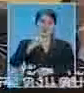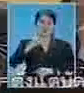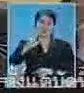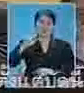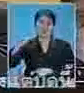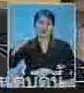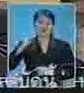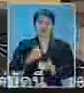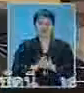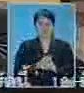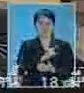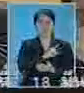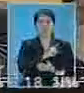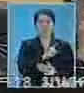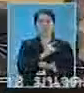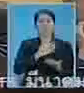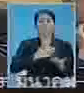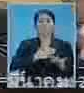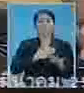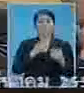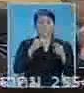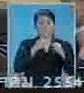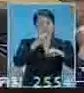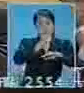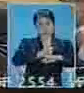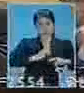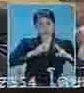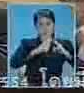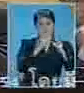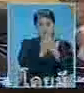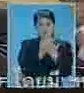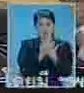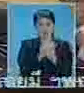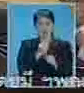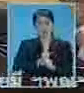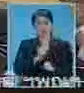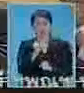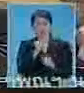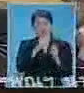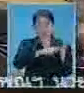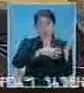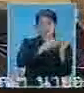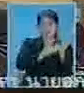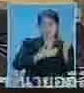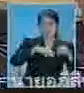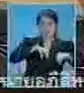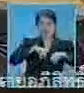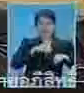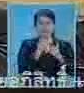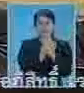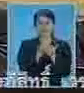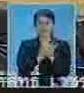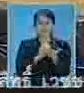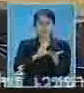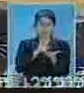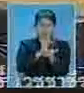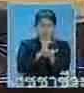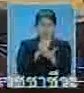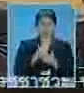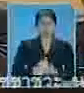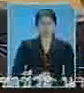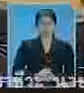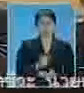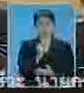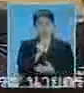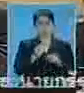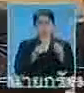ซึ่งภาระหน้าที่ต่อไปของผมในฐานะรัฐมนตรีคลังก็คือมีส่วนในการที่จะวางแผนการจัดสรรเม็ดเงินงบประมาณเพื่อที่จะ